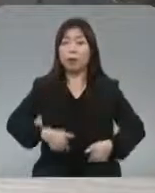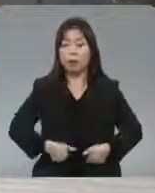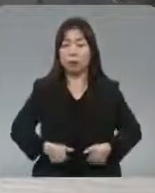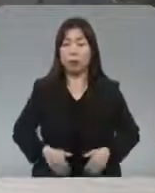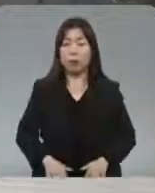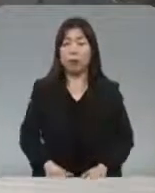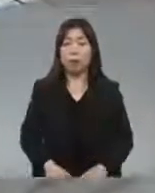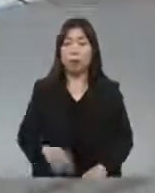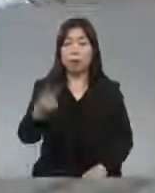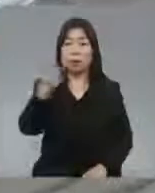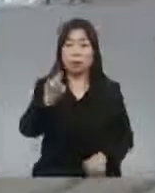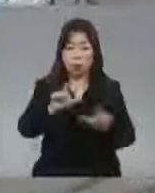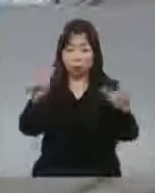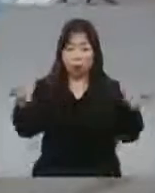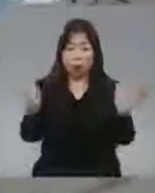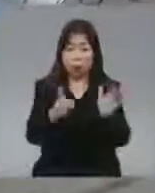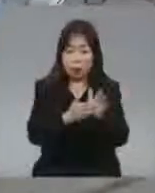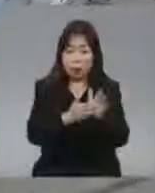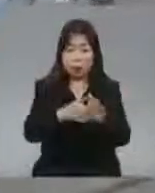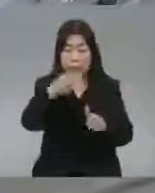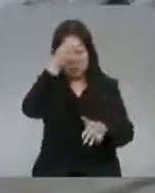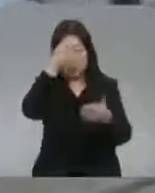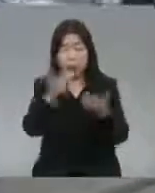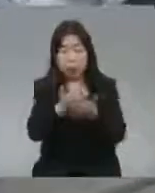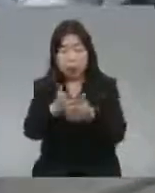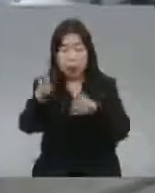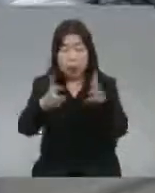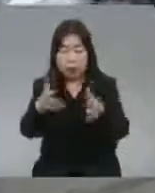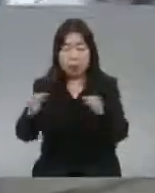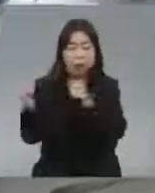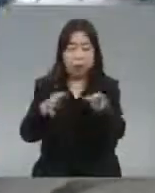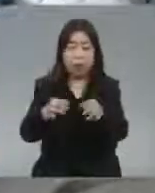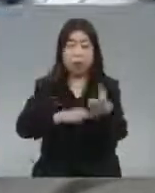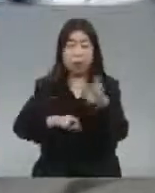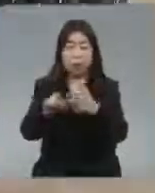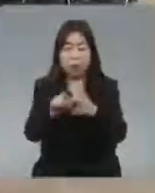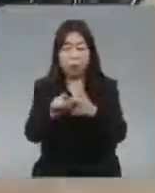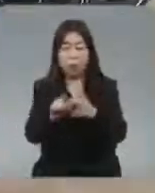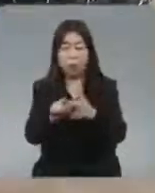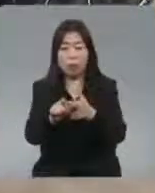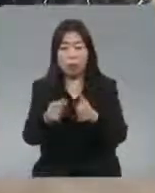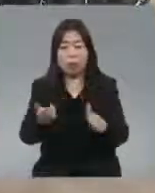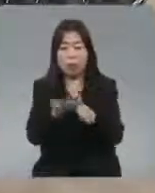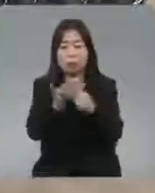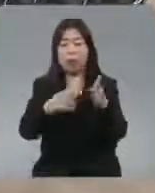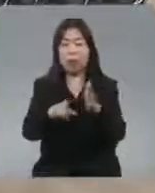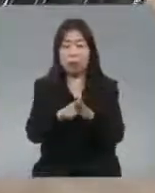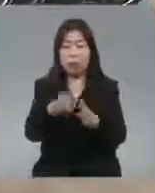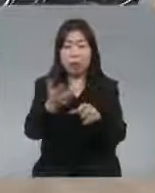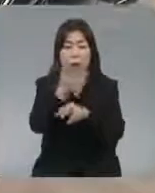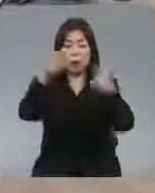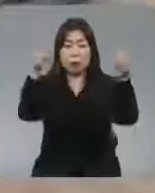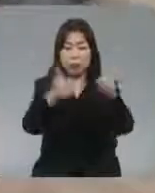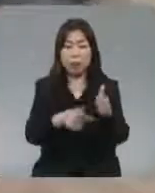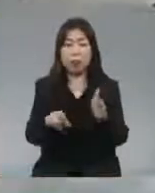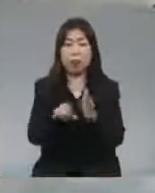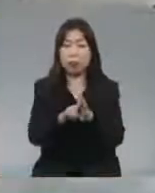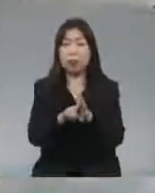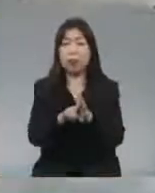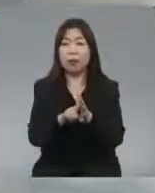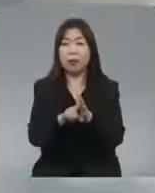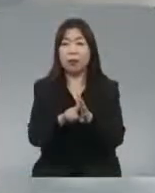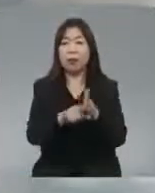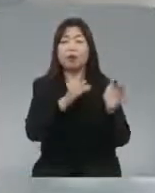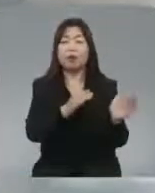sur toute l'économie du pays les experts préconisent donc de donner la priorité au développement de techniques permettant de réduire les émissions de carbone